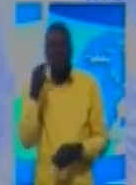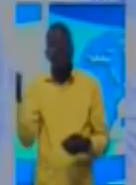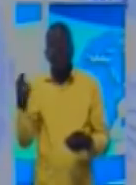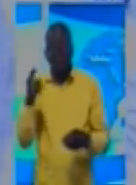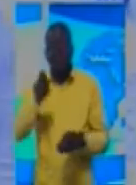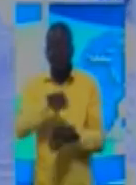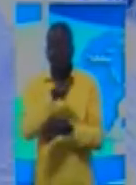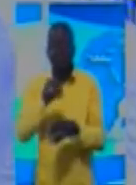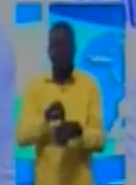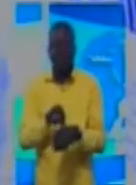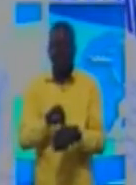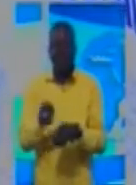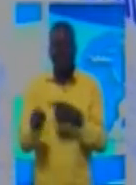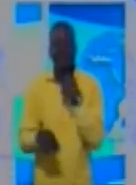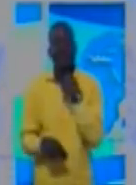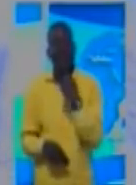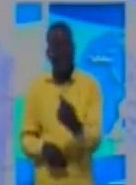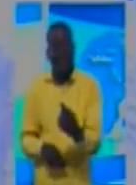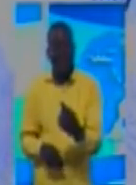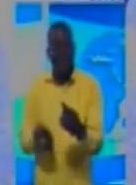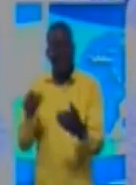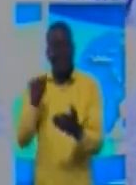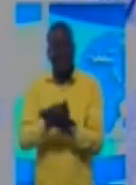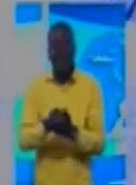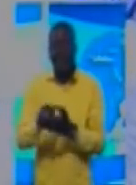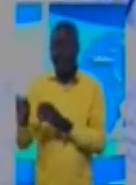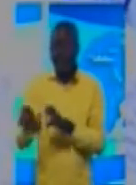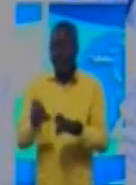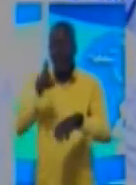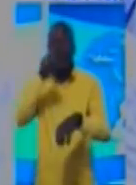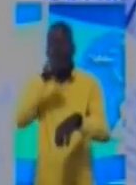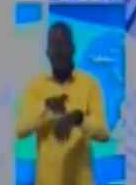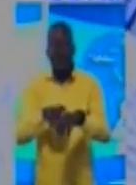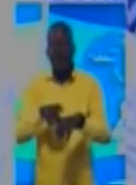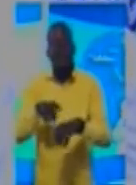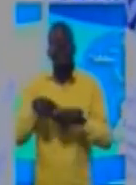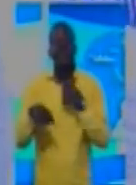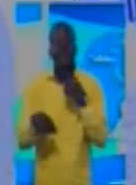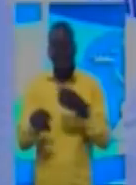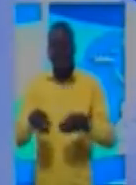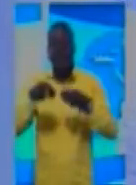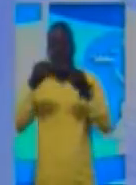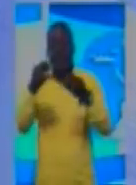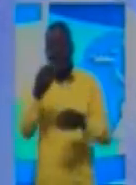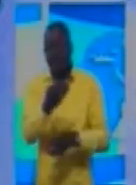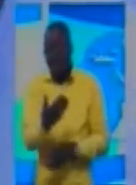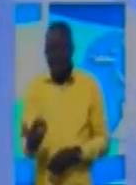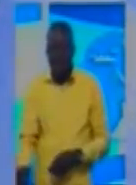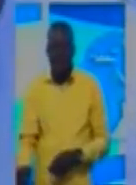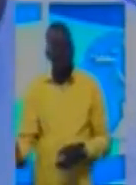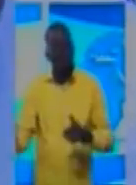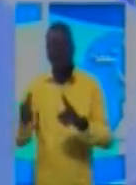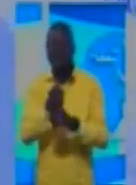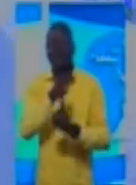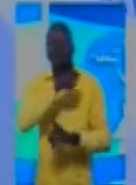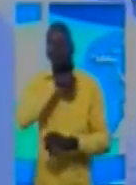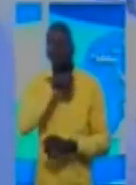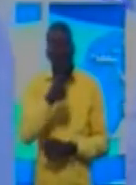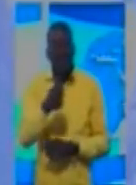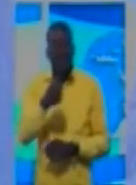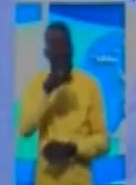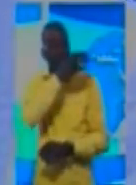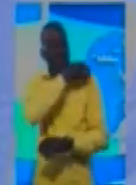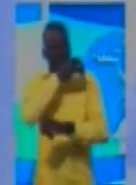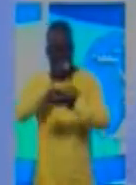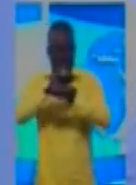nutriments. Donc ça veut dire que ce qui avait prévalu à son temps pour qu'on dise de ne pas donner l'œuf à l'enfant, aujourd'hui ne tient pas. Mais il faut que le chef